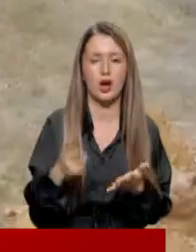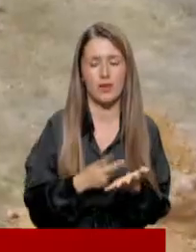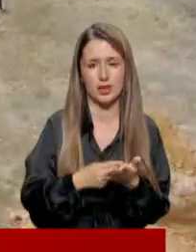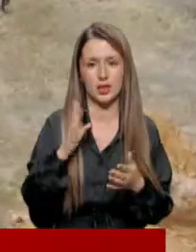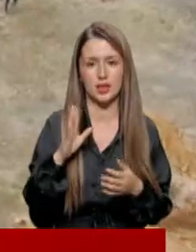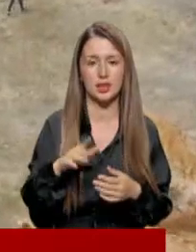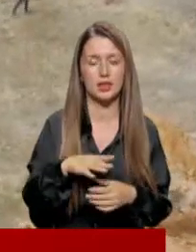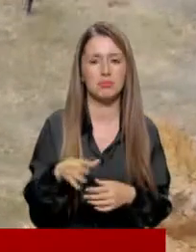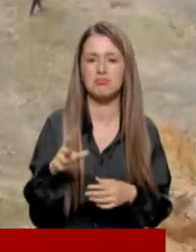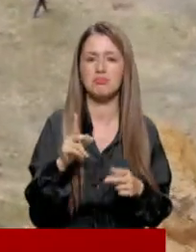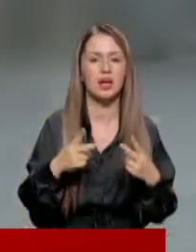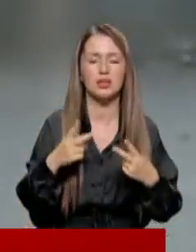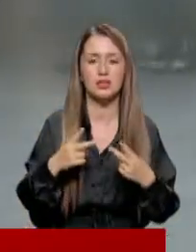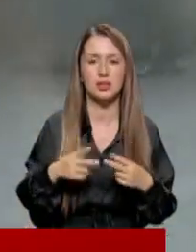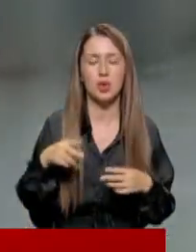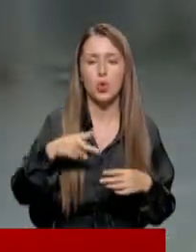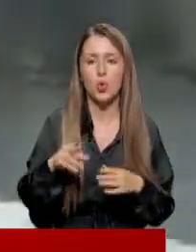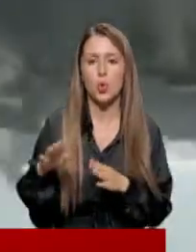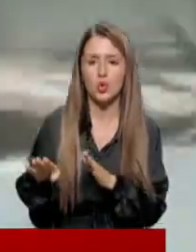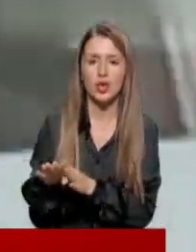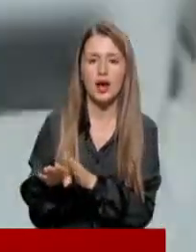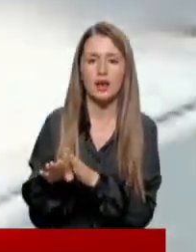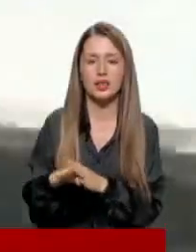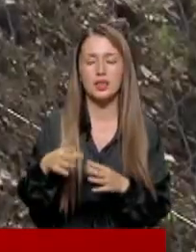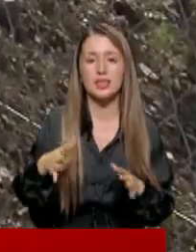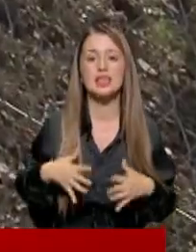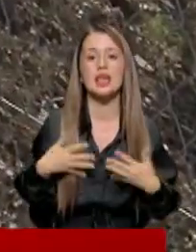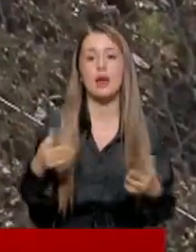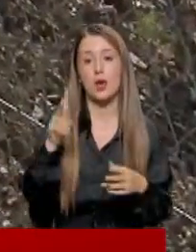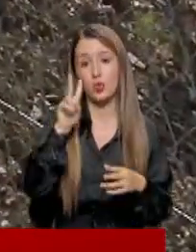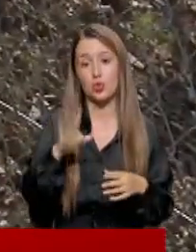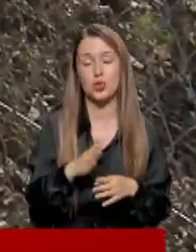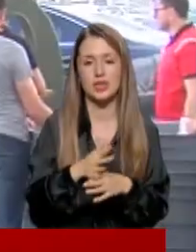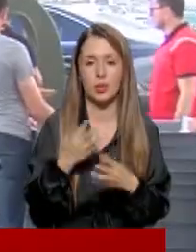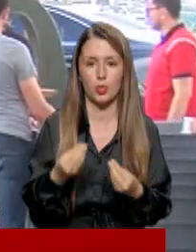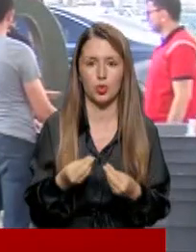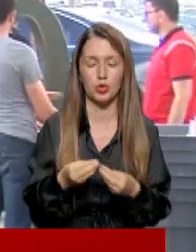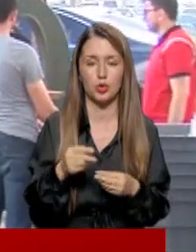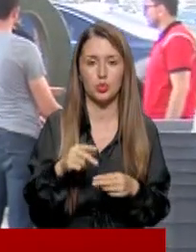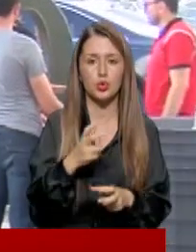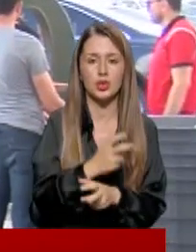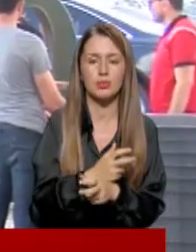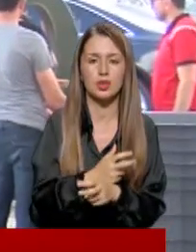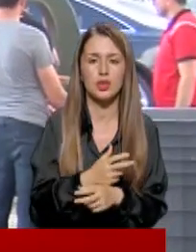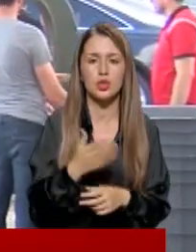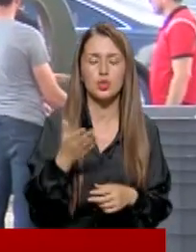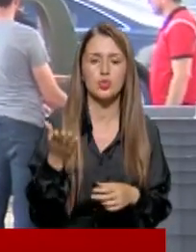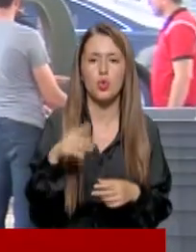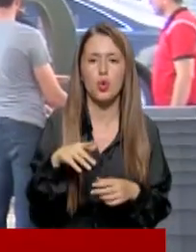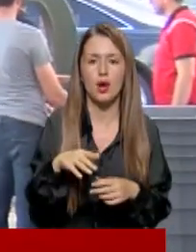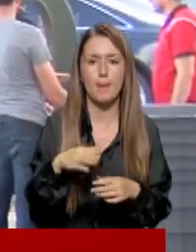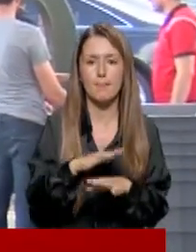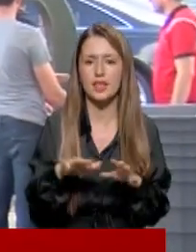yetişti. Kimi ise yol kenarlarında kaldırımlarda istenmeyen görüntülere sebep oldu. Bu kemikten sonra aynen öyle